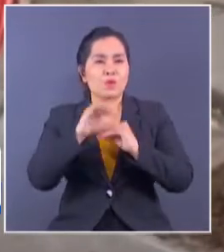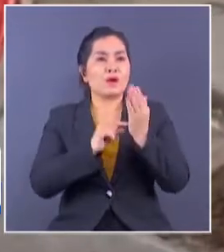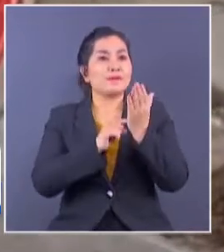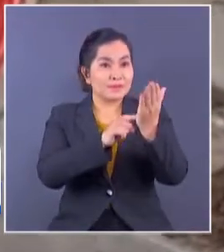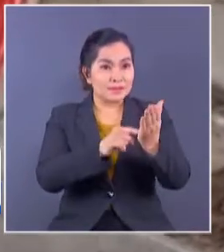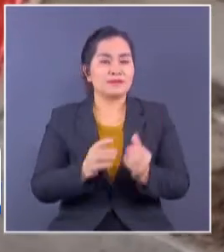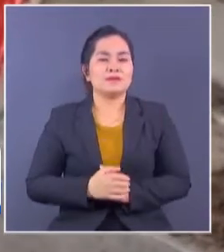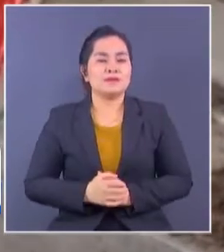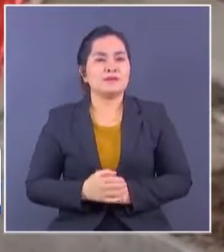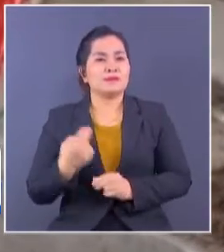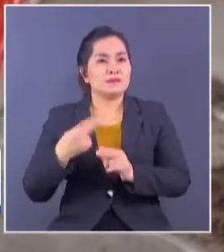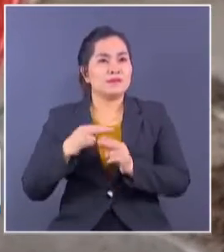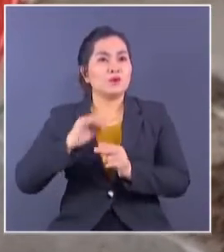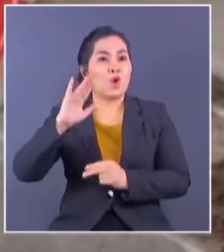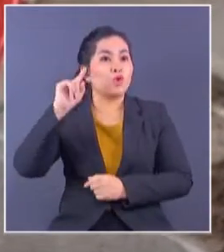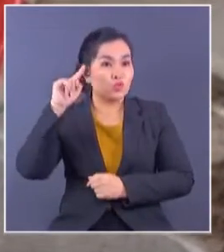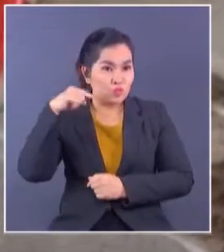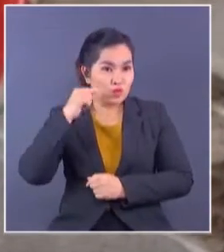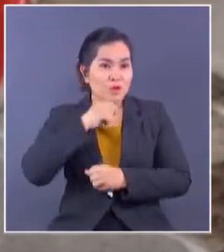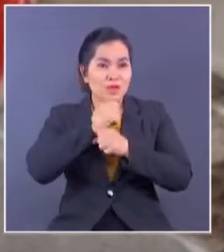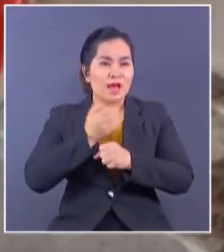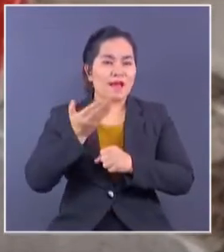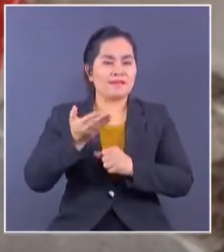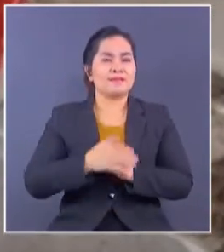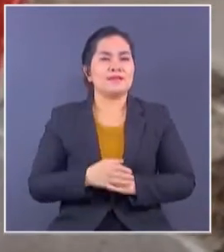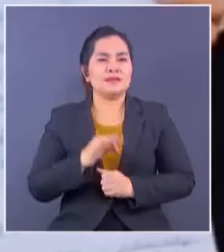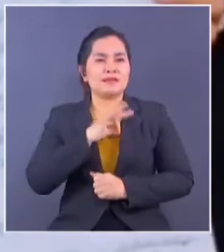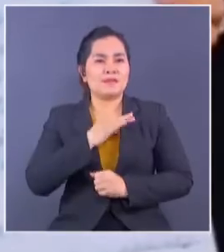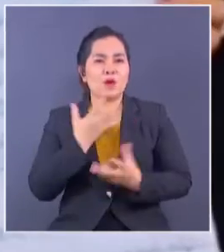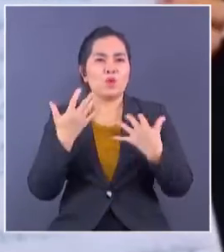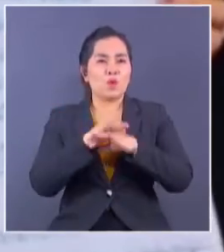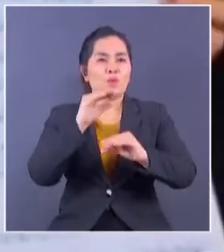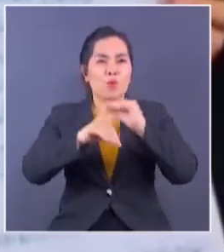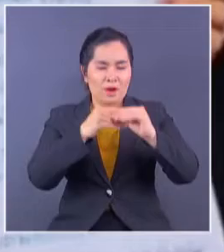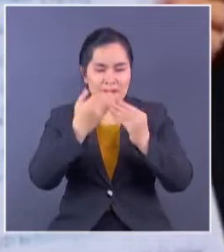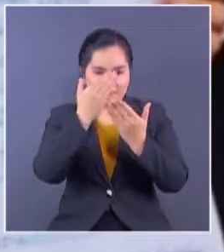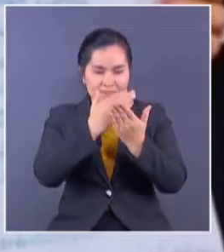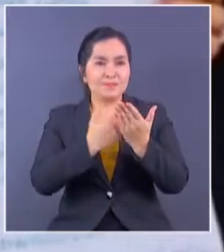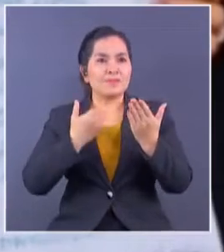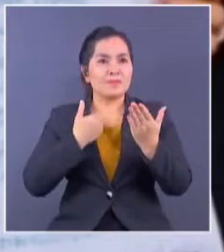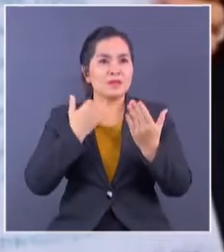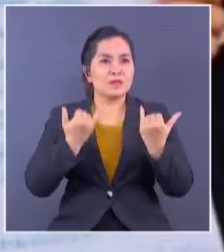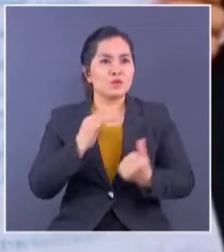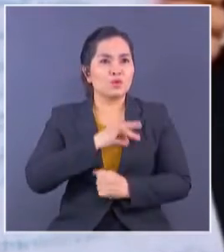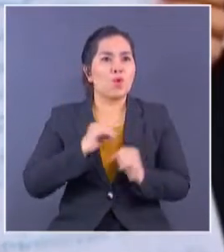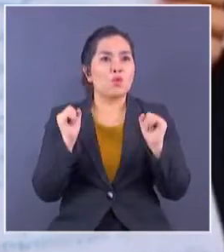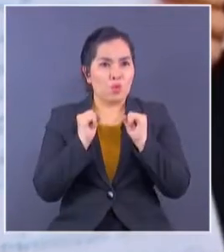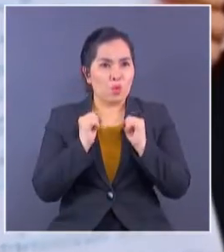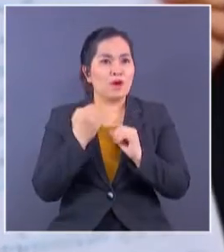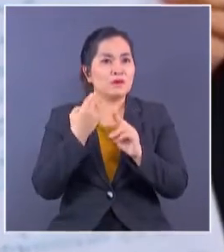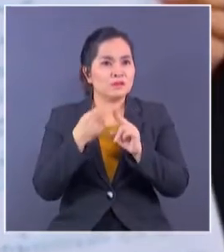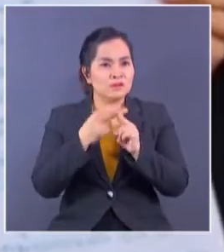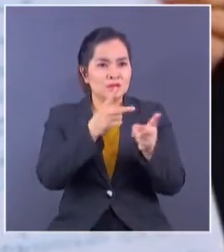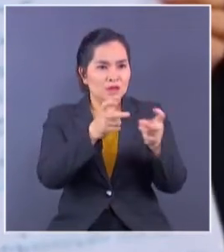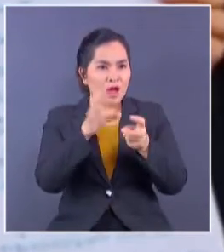แล้วก็มีชื่อของคุณย่าละไมอยู่ในรายชื่อของสมาชิกผู้ร่วมโครงการด้วยกลัวเลยครับตอนนี้เอาชื่อ